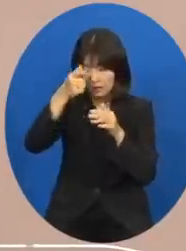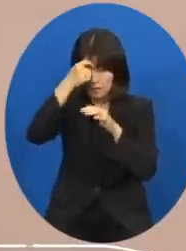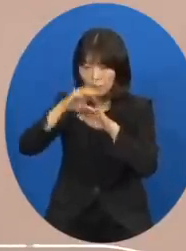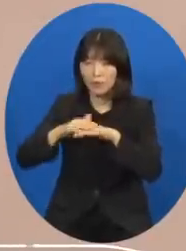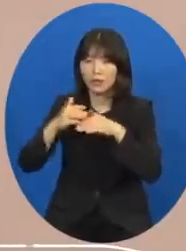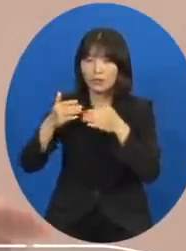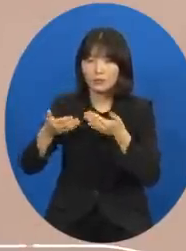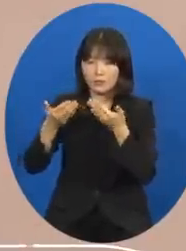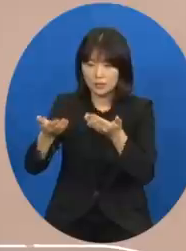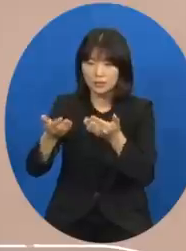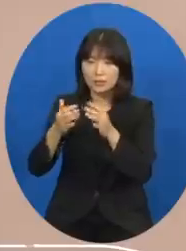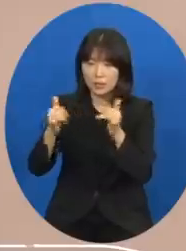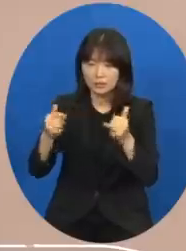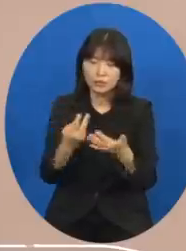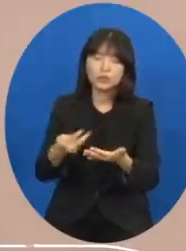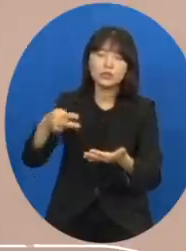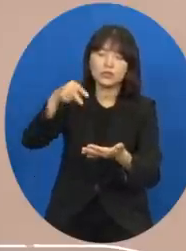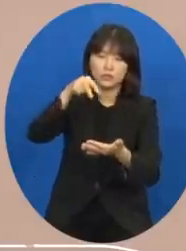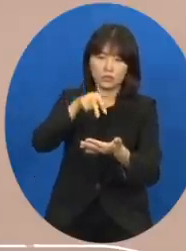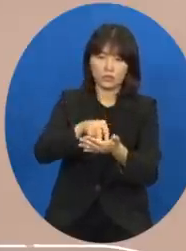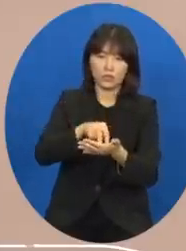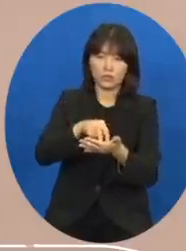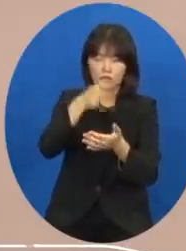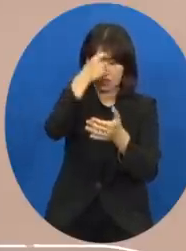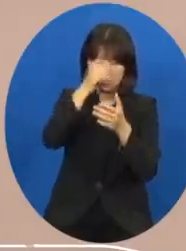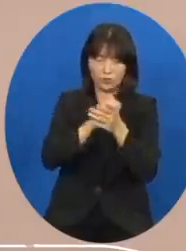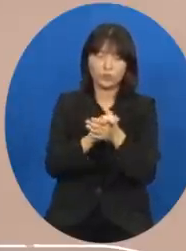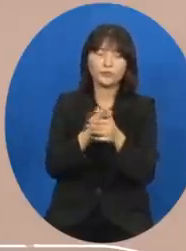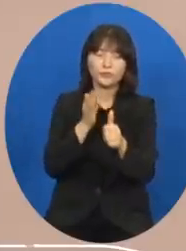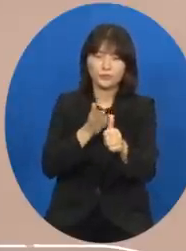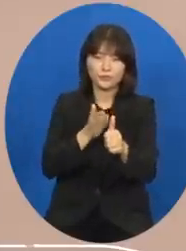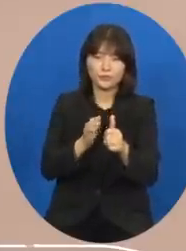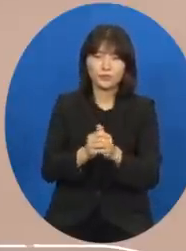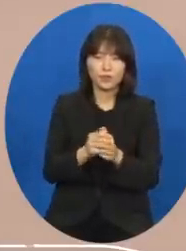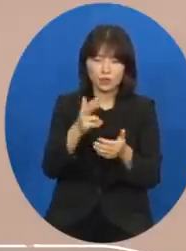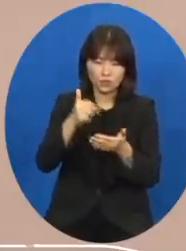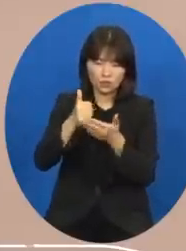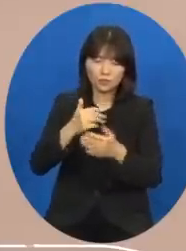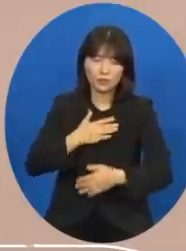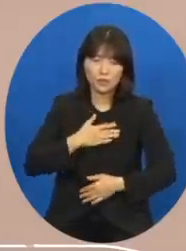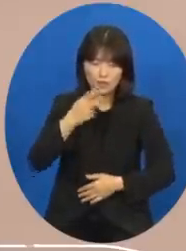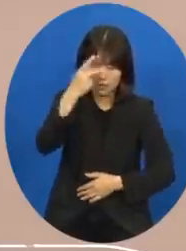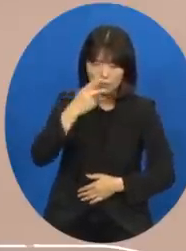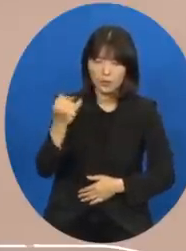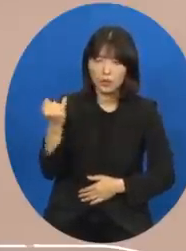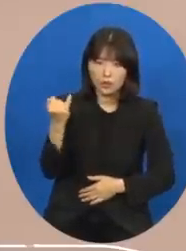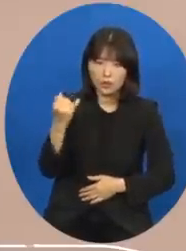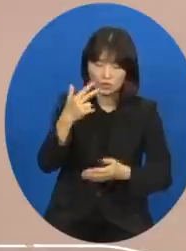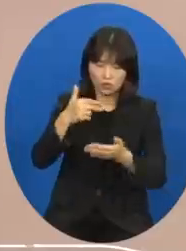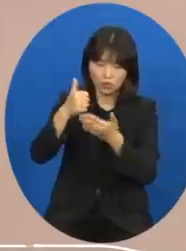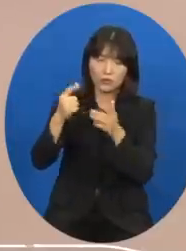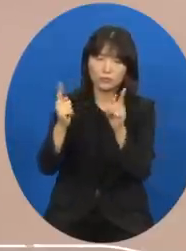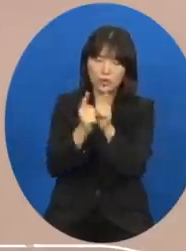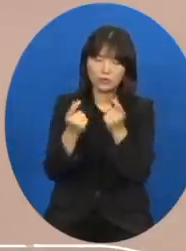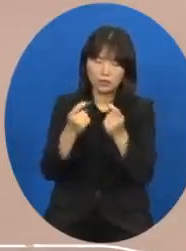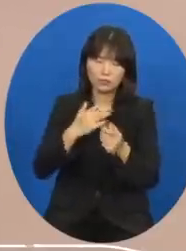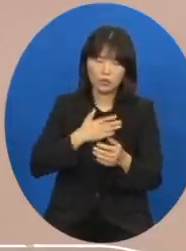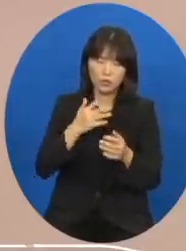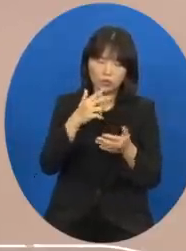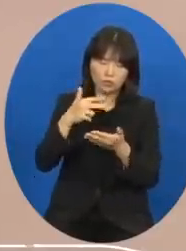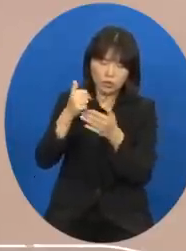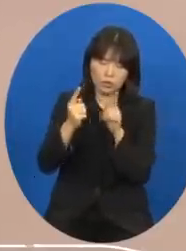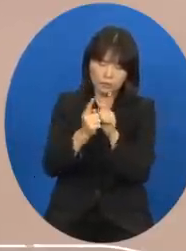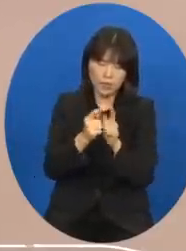분대로 일어나서 기도하세요. 주님, 제가 사마리아 여인이 주님을 만난 것처럼 저도 주님 만나고